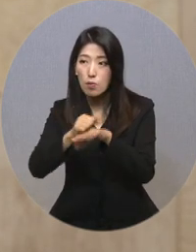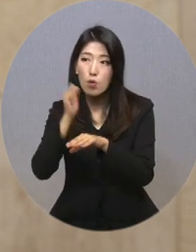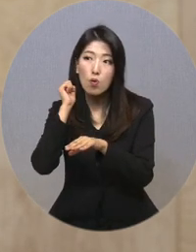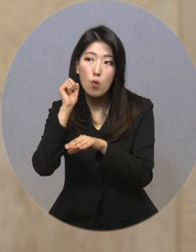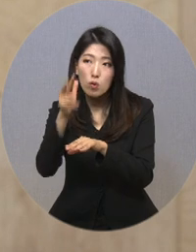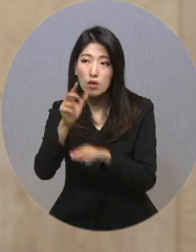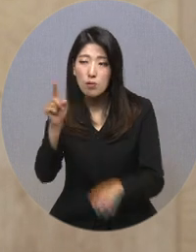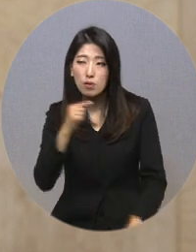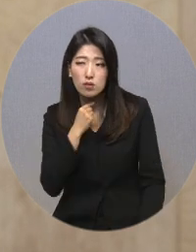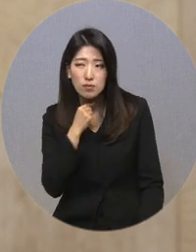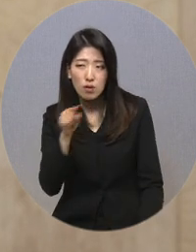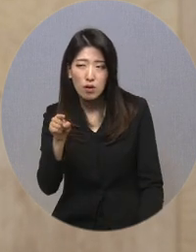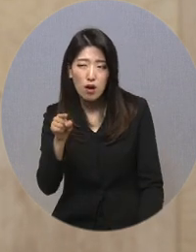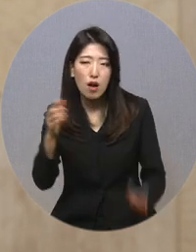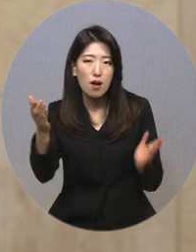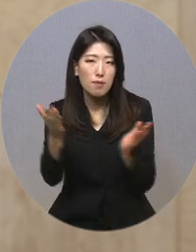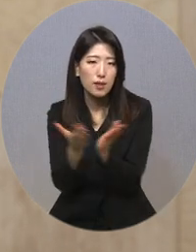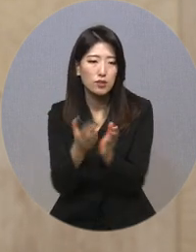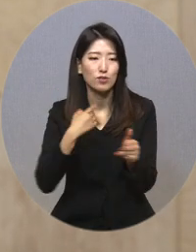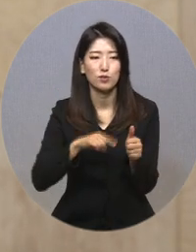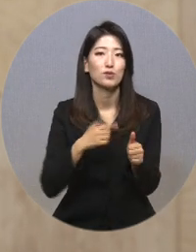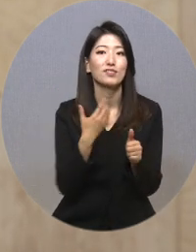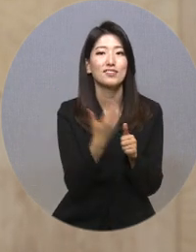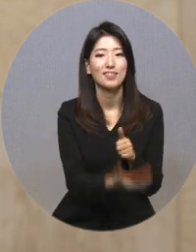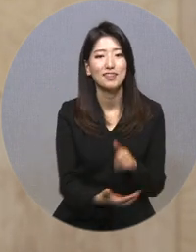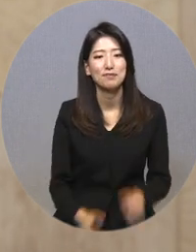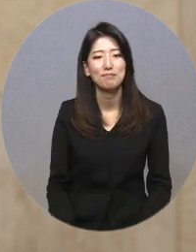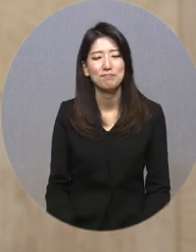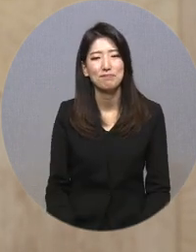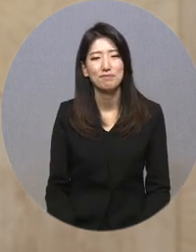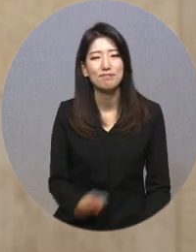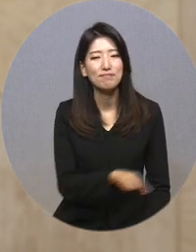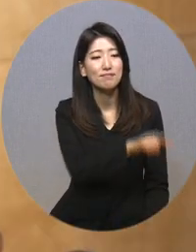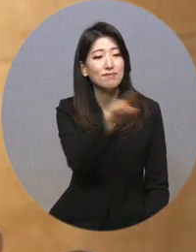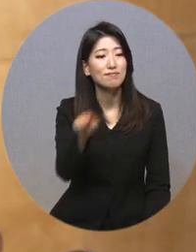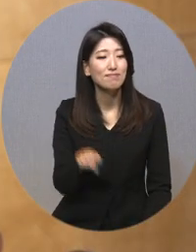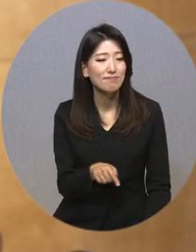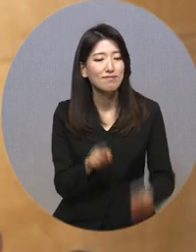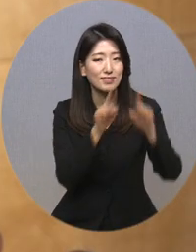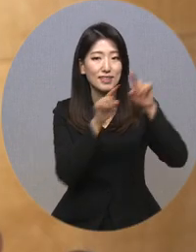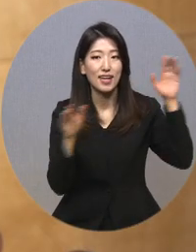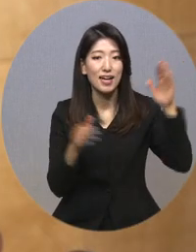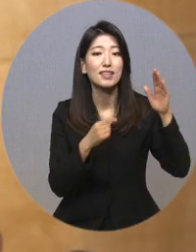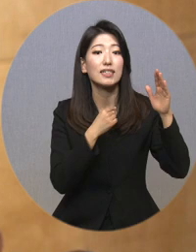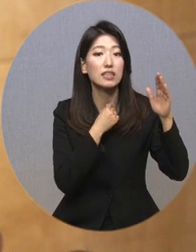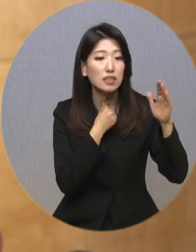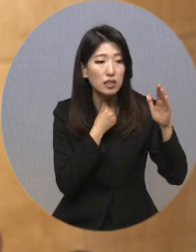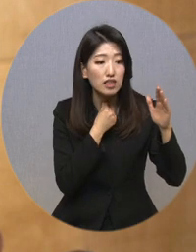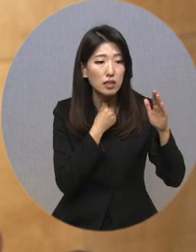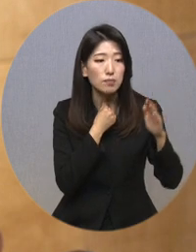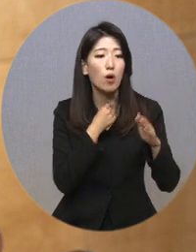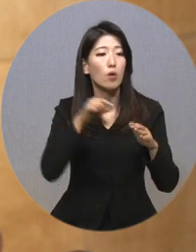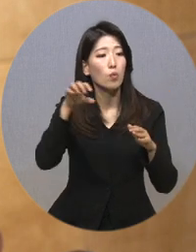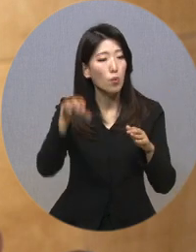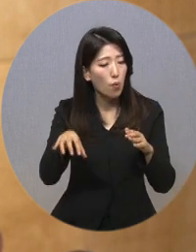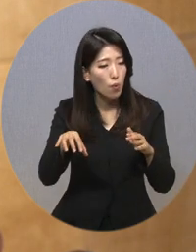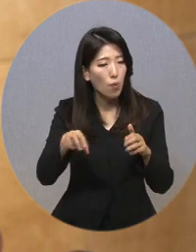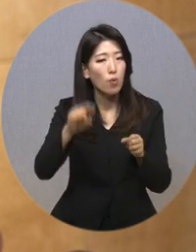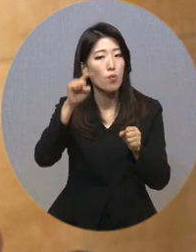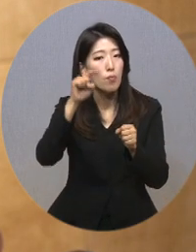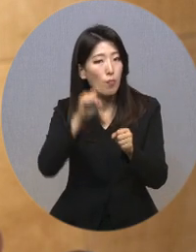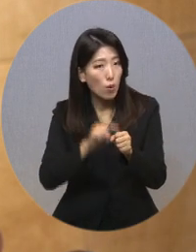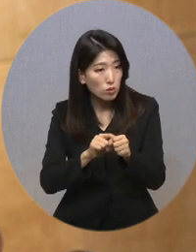저희가 시작을 했던 사업이거든요. 네. 그래서 저는 애들이 원하는 목적 기관 또 산업체를 발굴하고 거기에